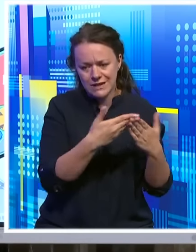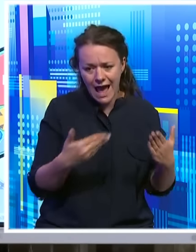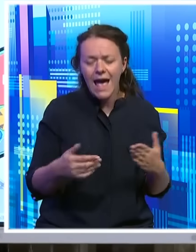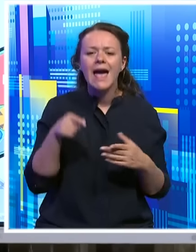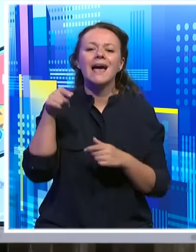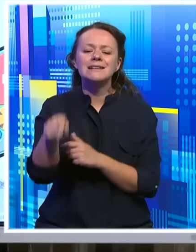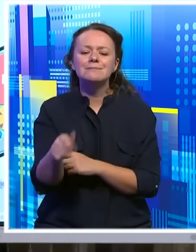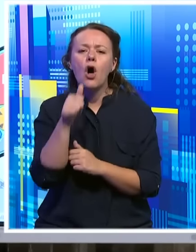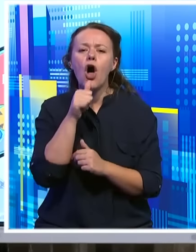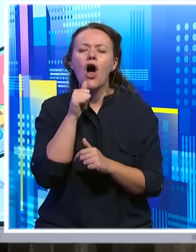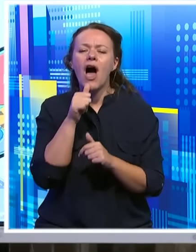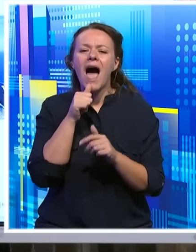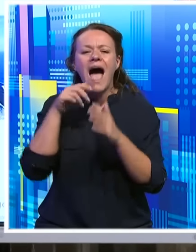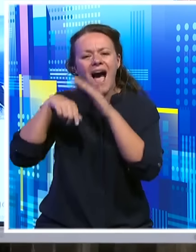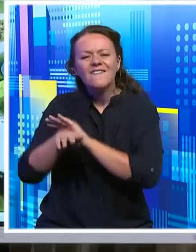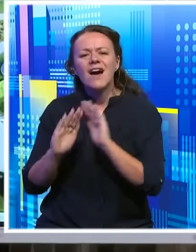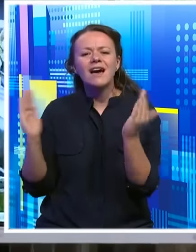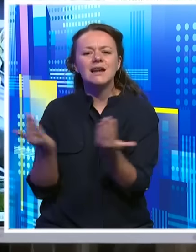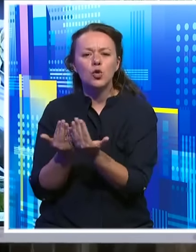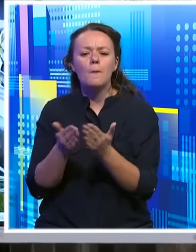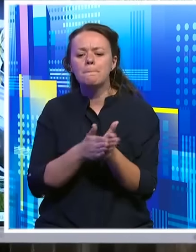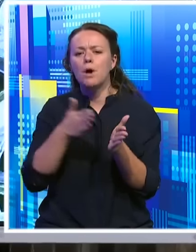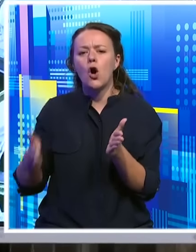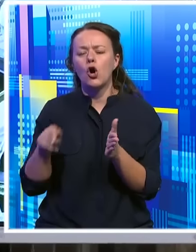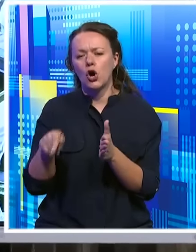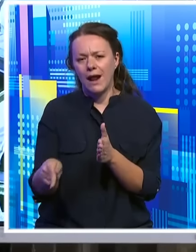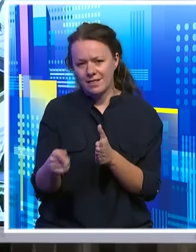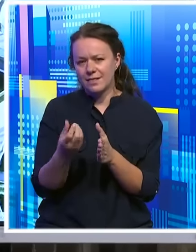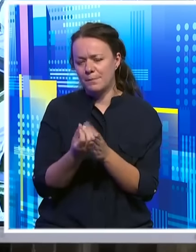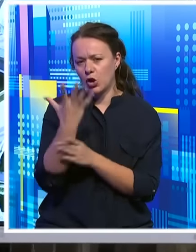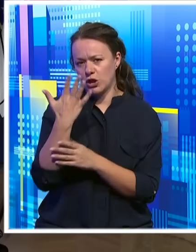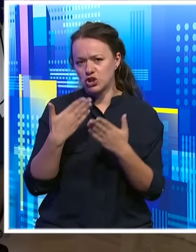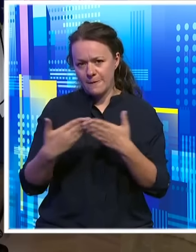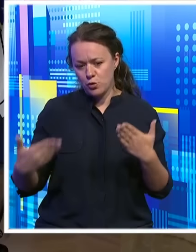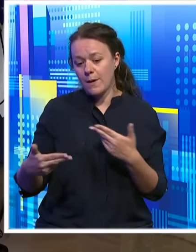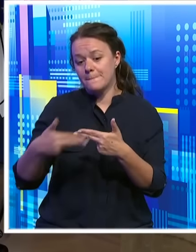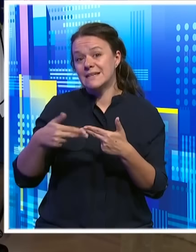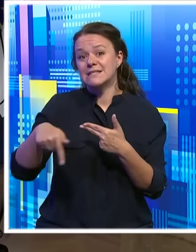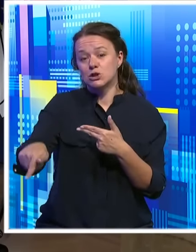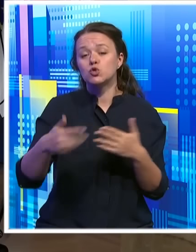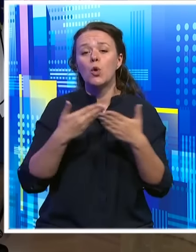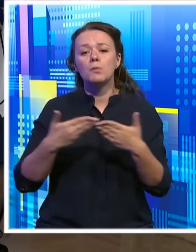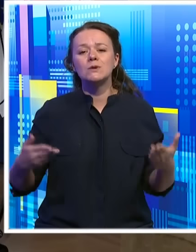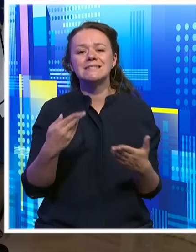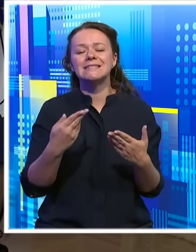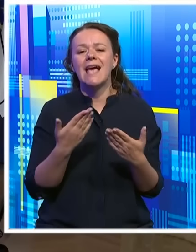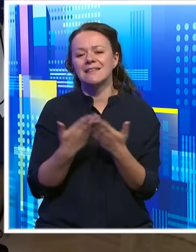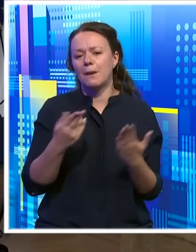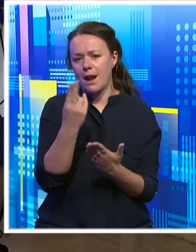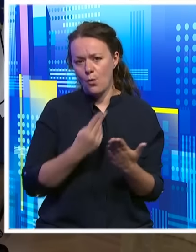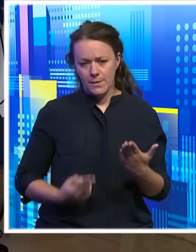biti pored Prirodnjačkog muzeja, dakle pored Muzeja savremene umetnosti, da još jednom bude jasno gde će to